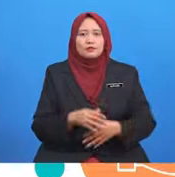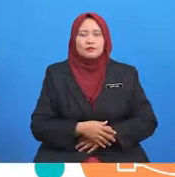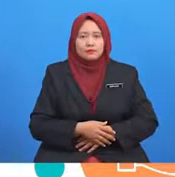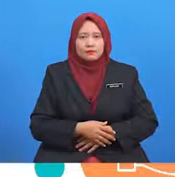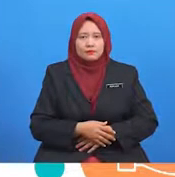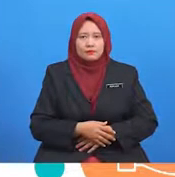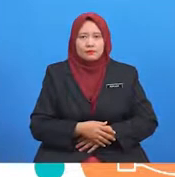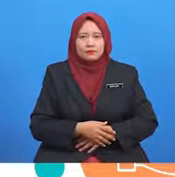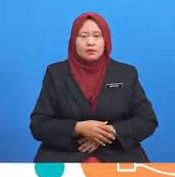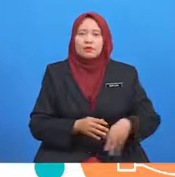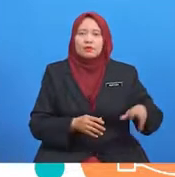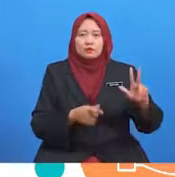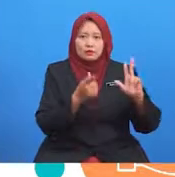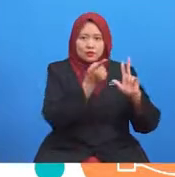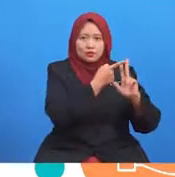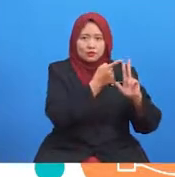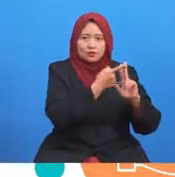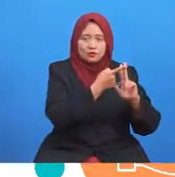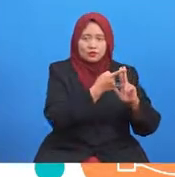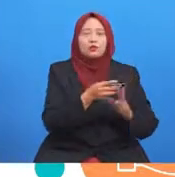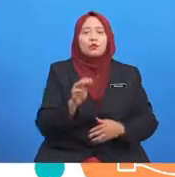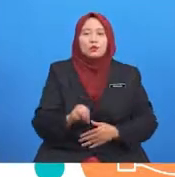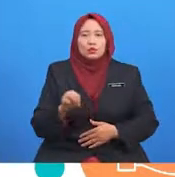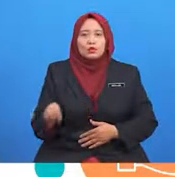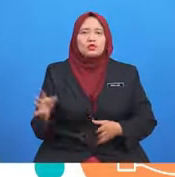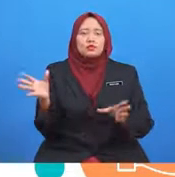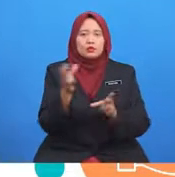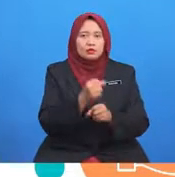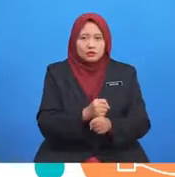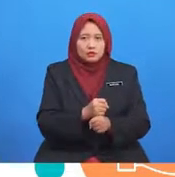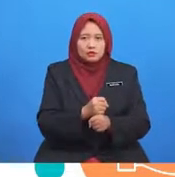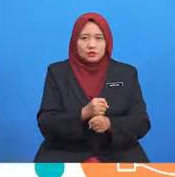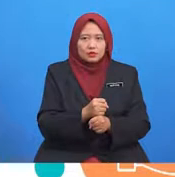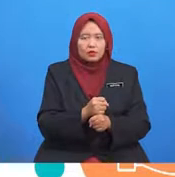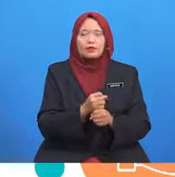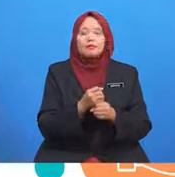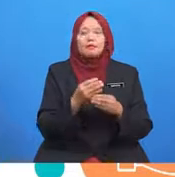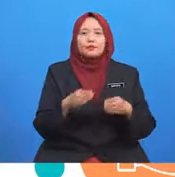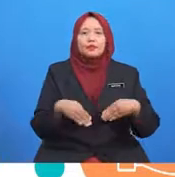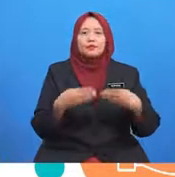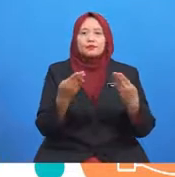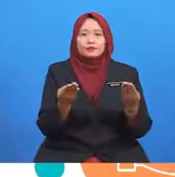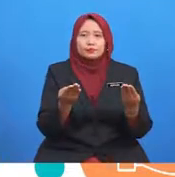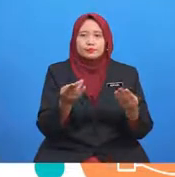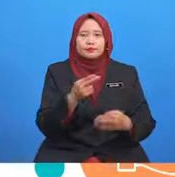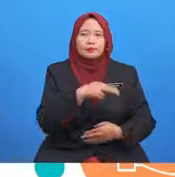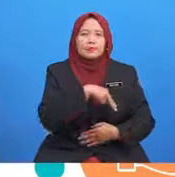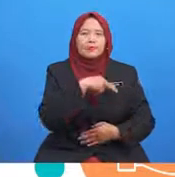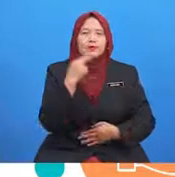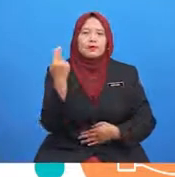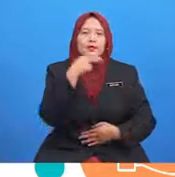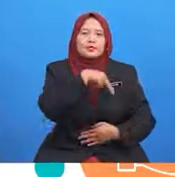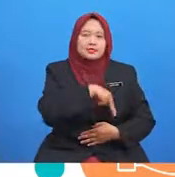objektif yang terakhir, murid dapat mempersembahkan hasil analisis dalam bentuk jadual.